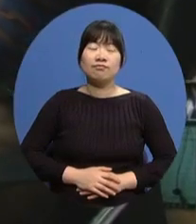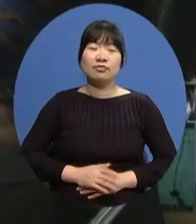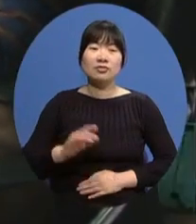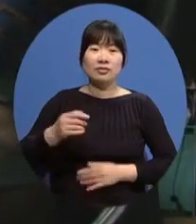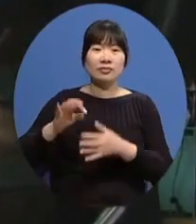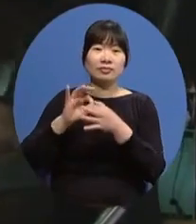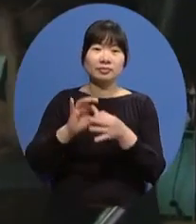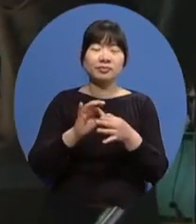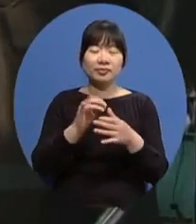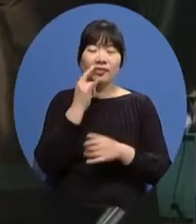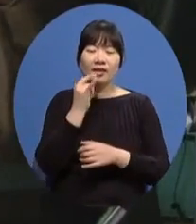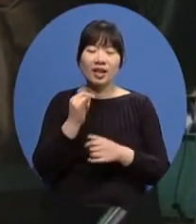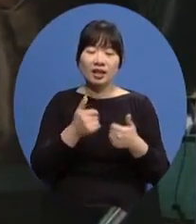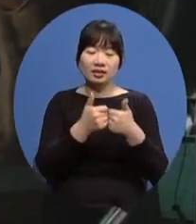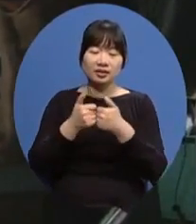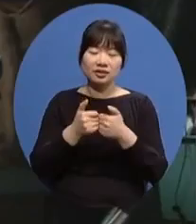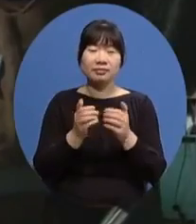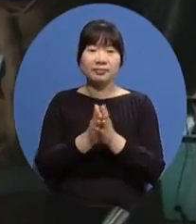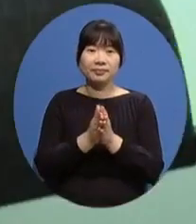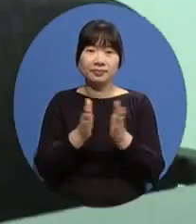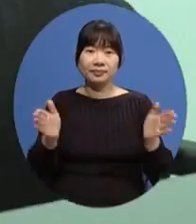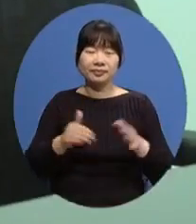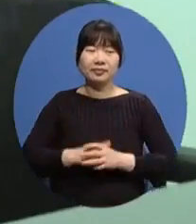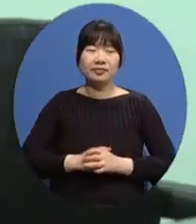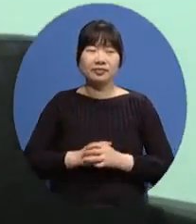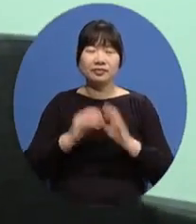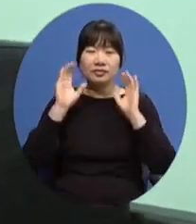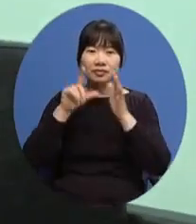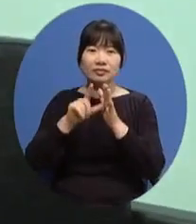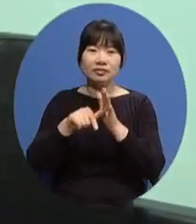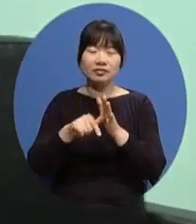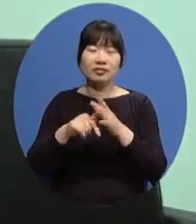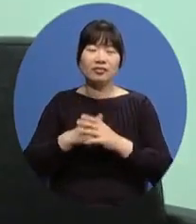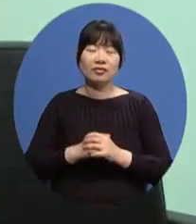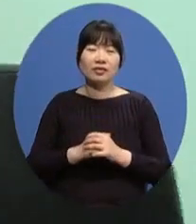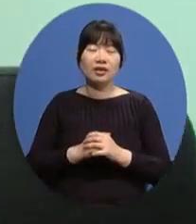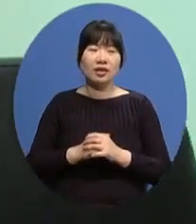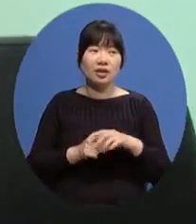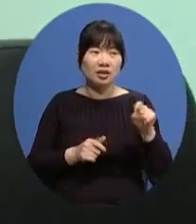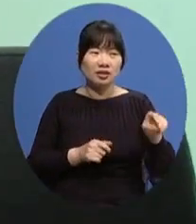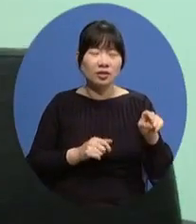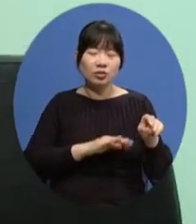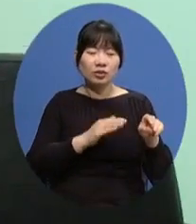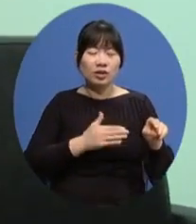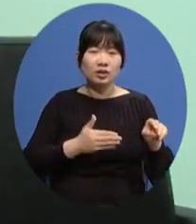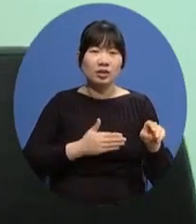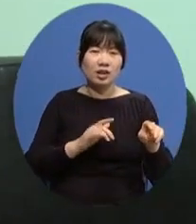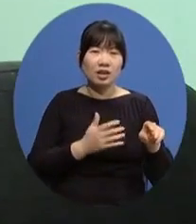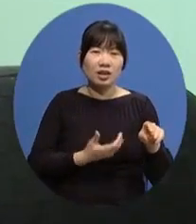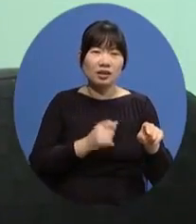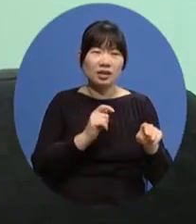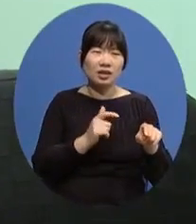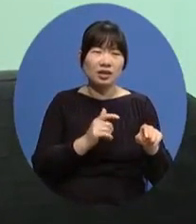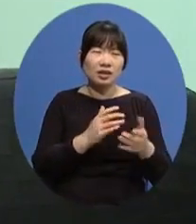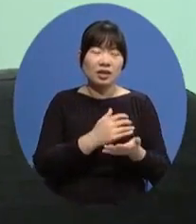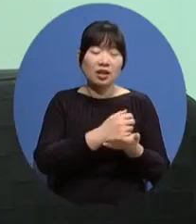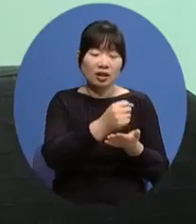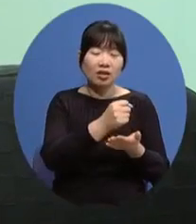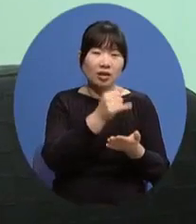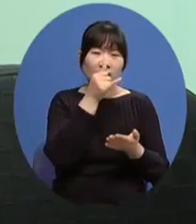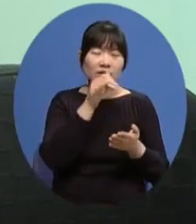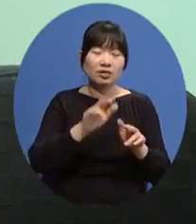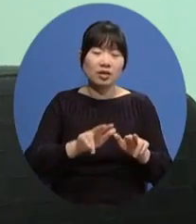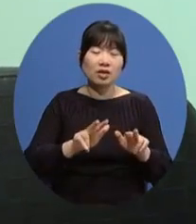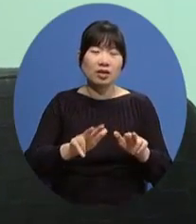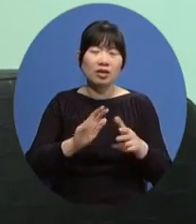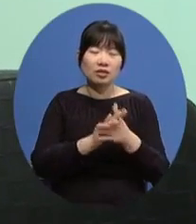뒤이어 엄마와의 상담도 진행했습니다. 어렸을 때는 이건 우리 거 아니잖아요. 가자 그럼 잘 갔었거든요. 근데